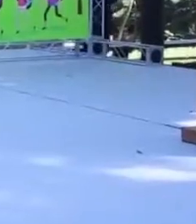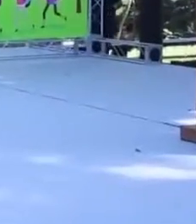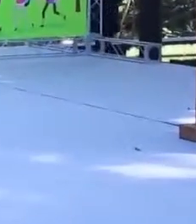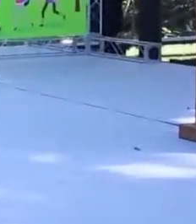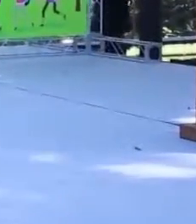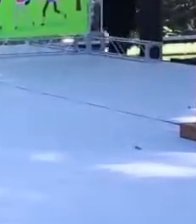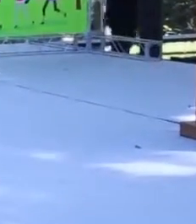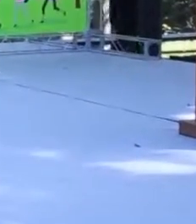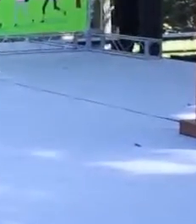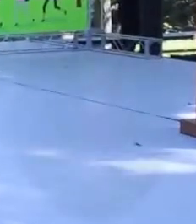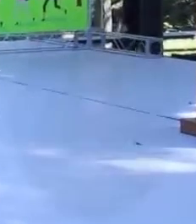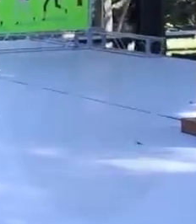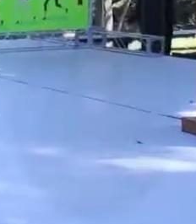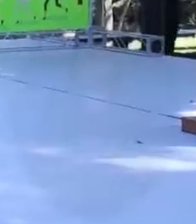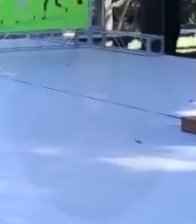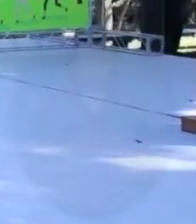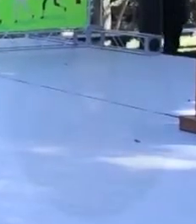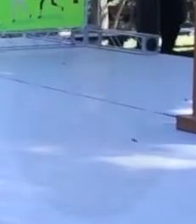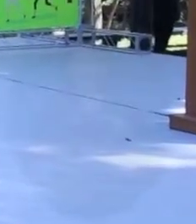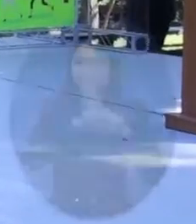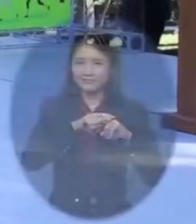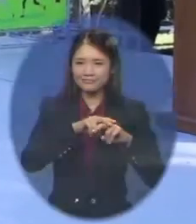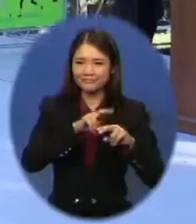자, 자리를 정돈하여 주시기 바랍니다.